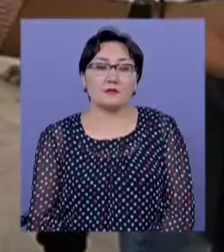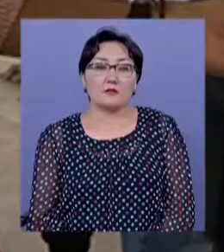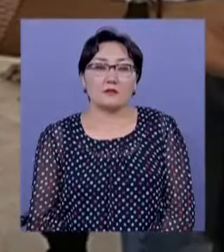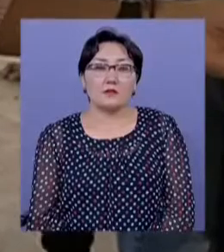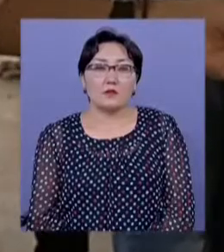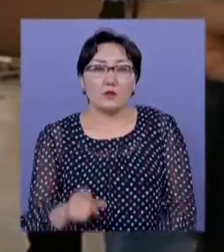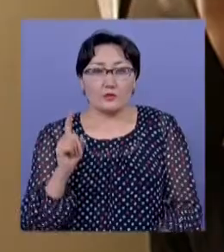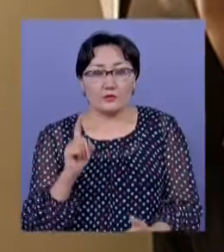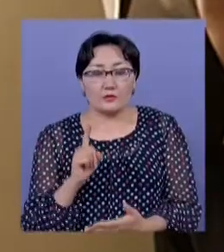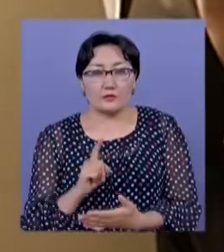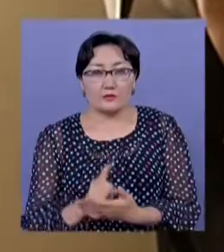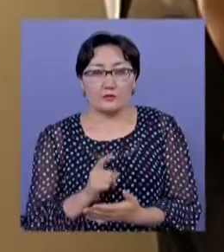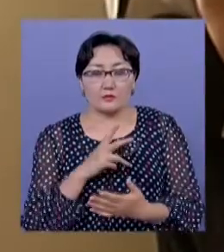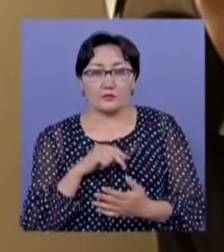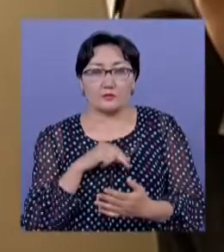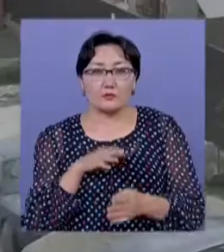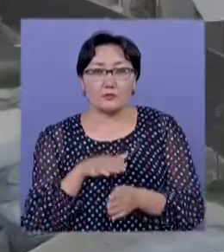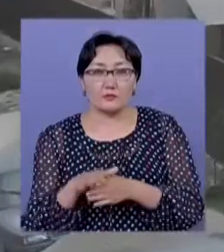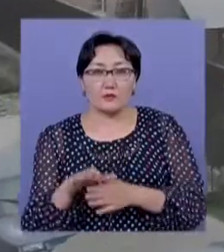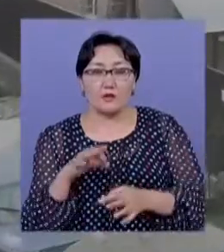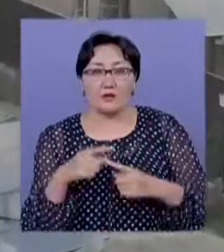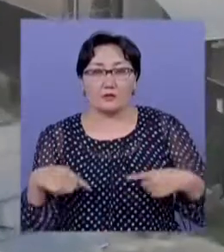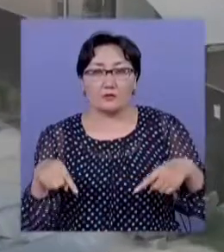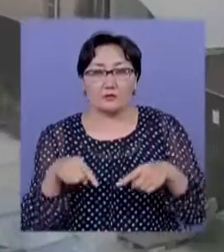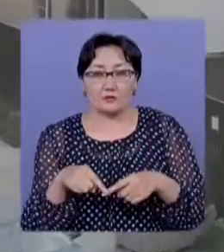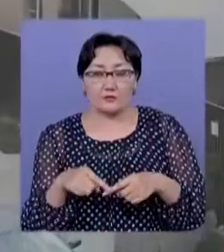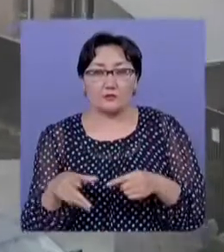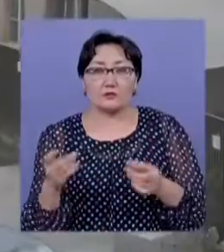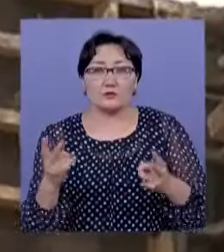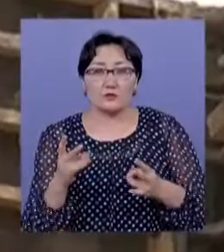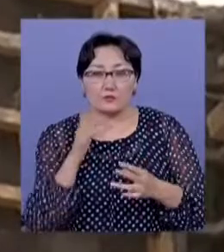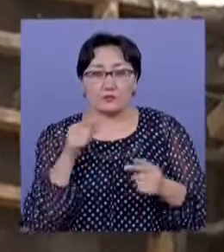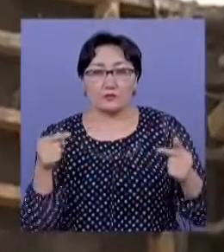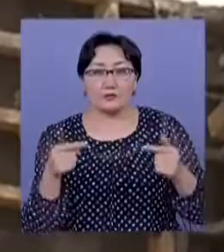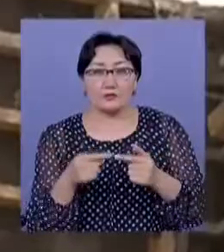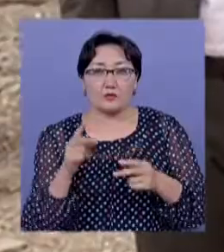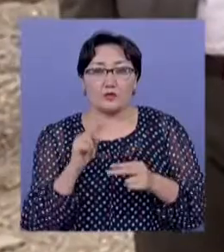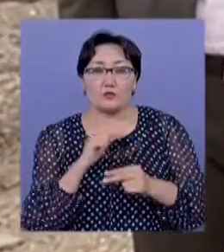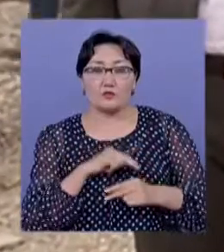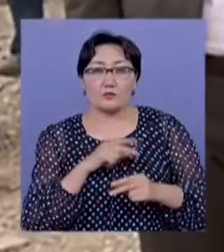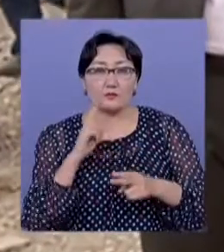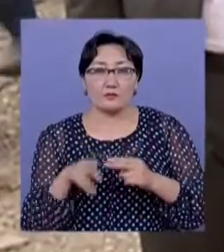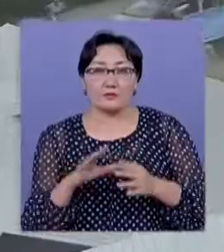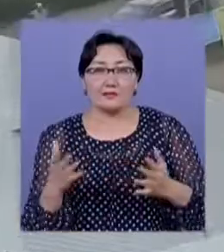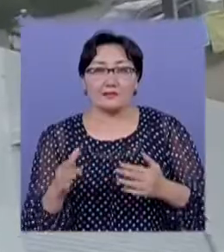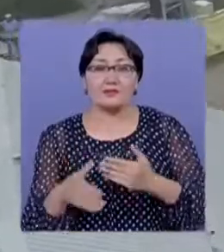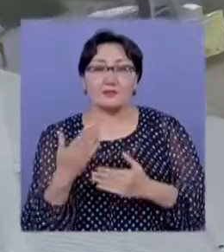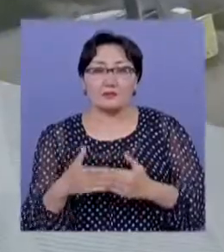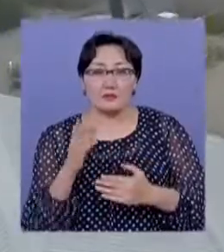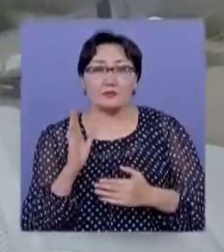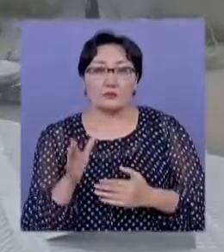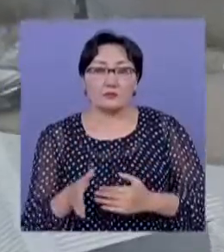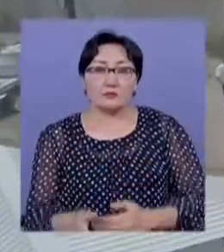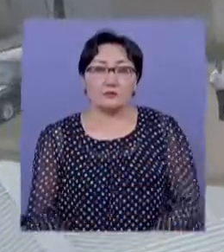Ал міндетін мінсіз атқармайтын мердігерлерге тықыр таянды. Тиісті уақытында жұмысын бітірмейтіндерге қандай жаза